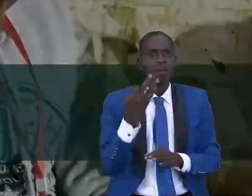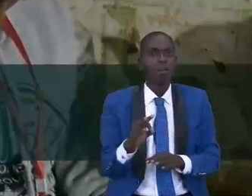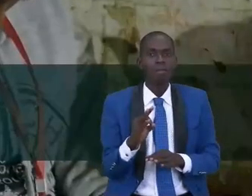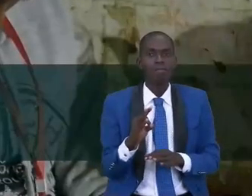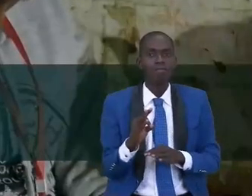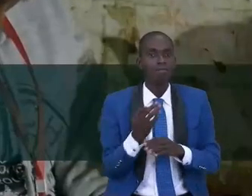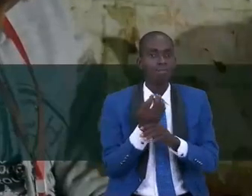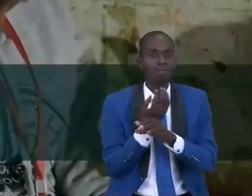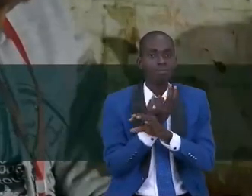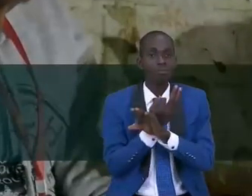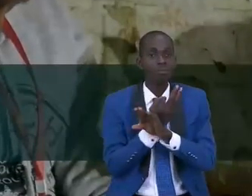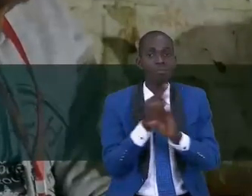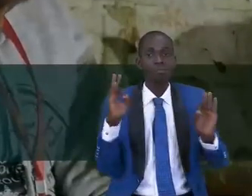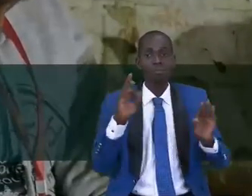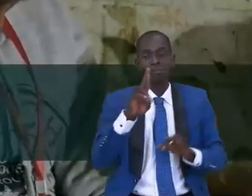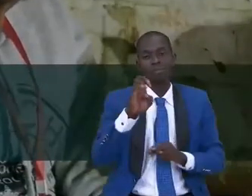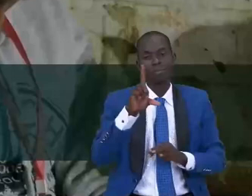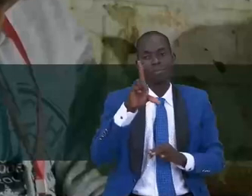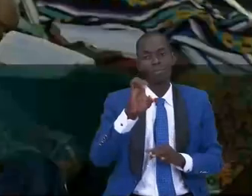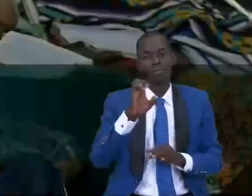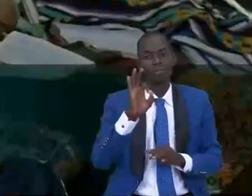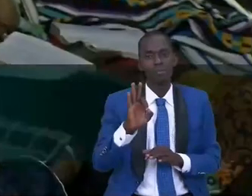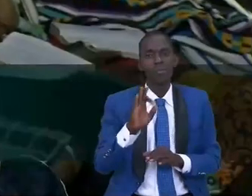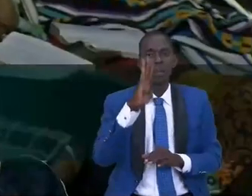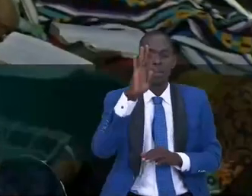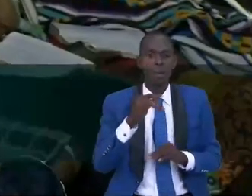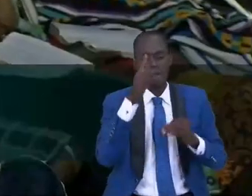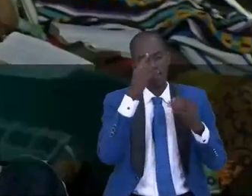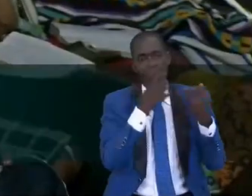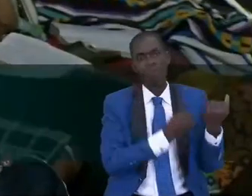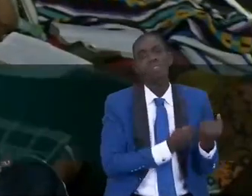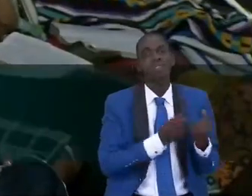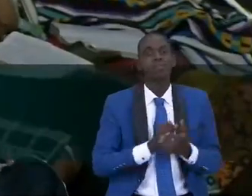cherchent le soulagement par la foi. L'accomplissement.